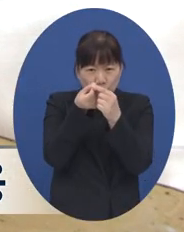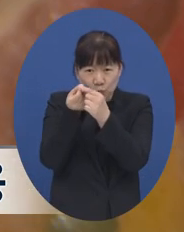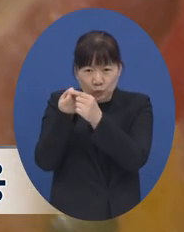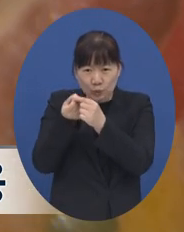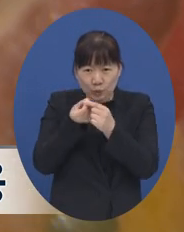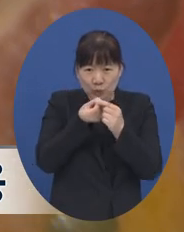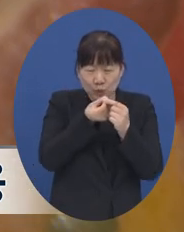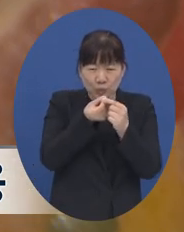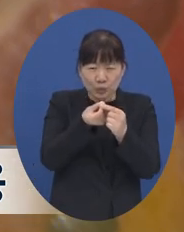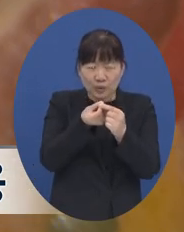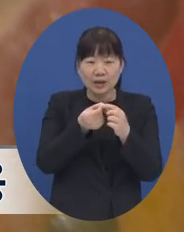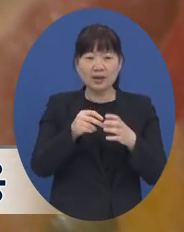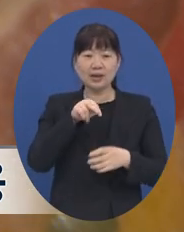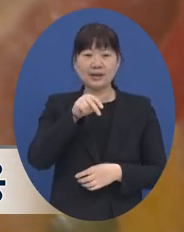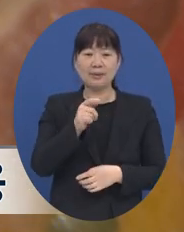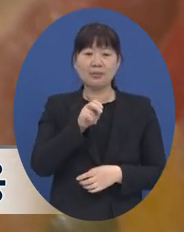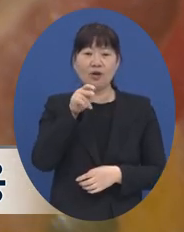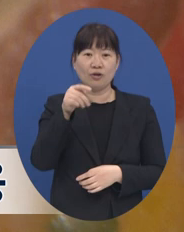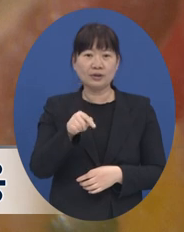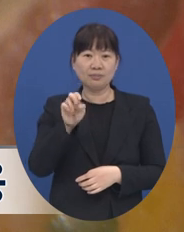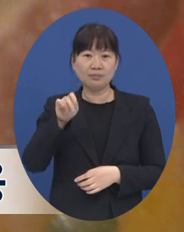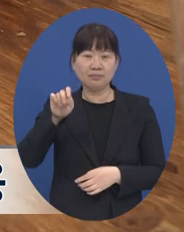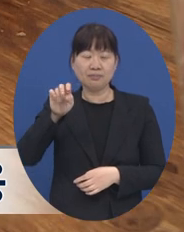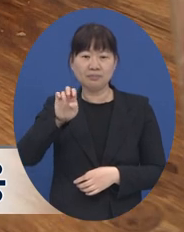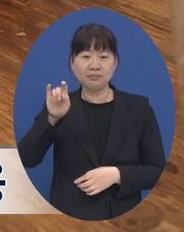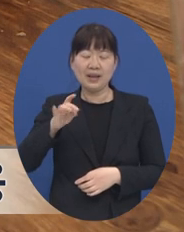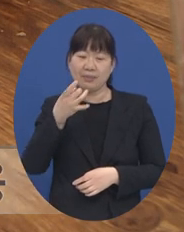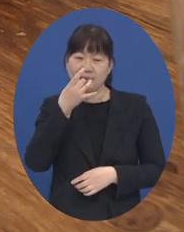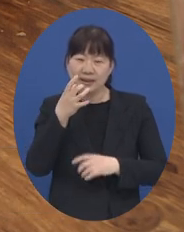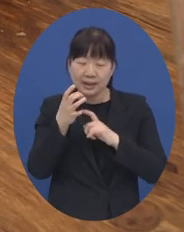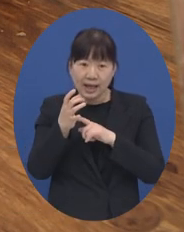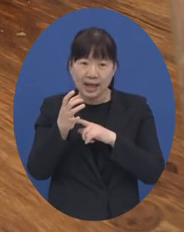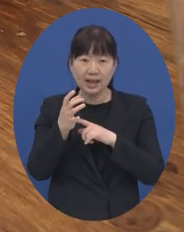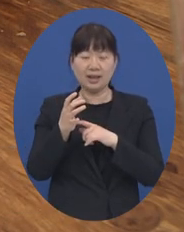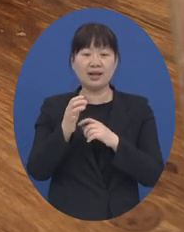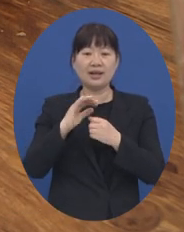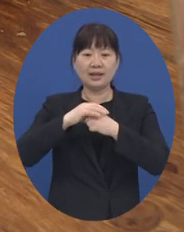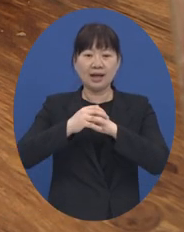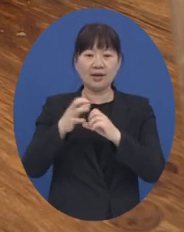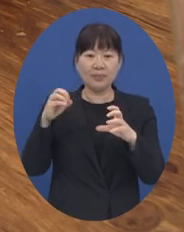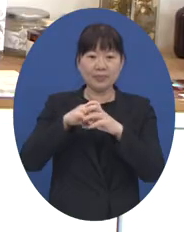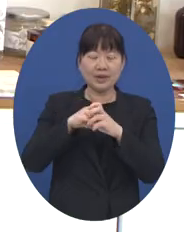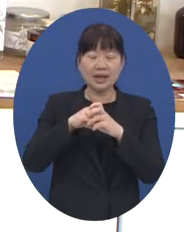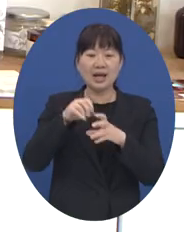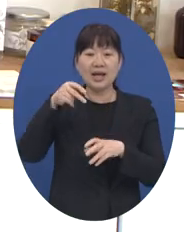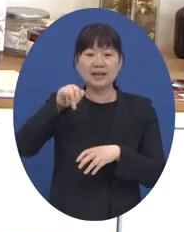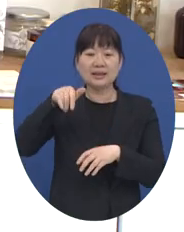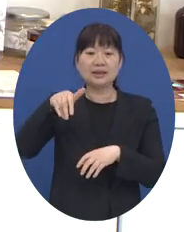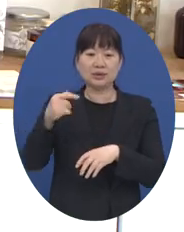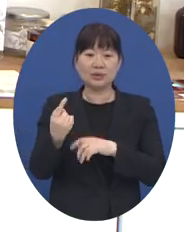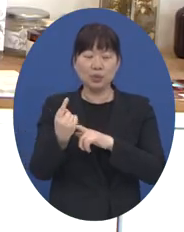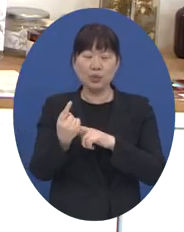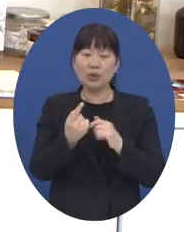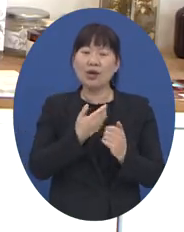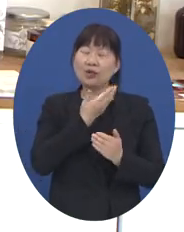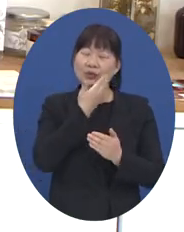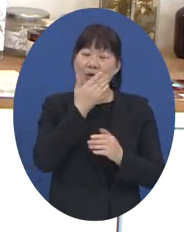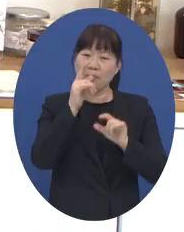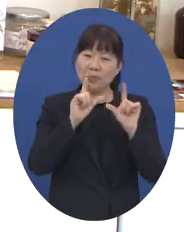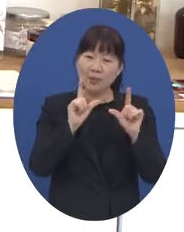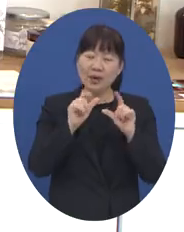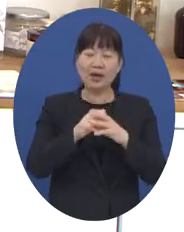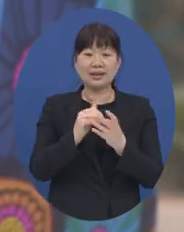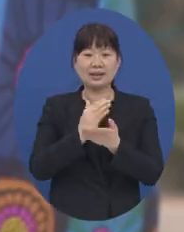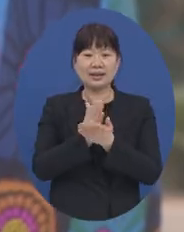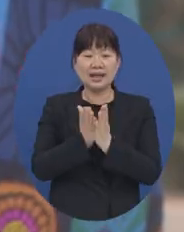될 산머루 와 맵쌀 사과 를 활용해 만든 구슬 영대 식초 입니다 귀여운 모양과 다양한 색깔 톡톡 튀는